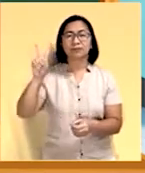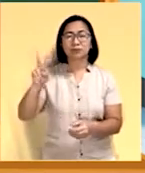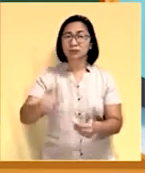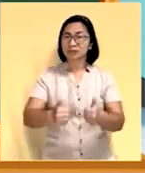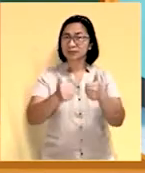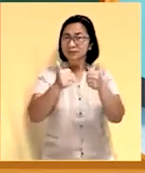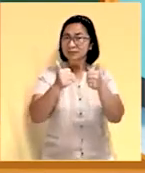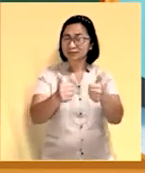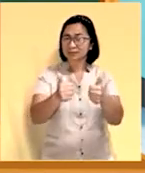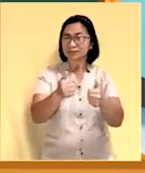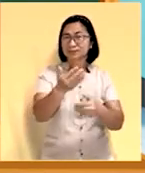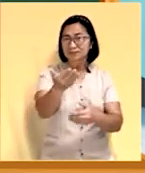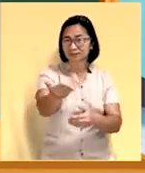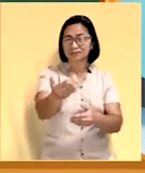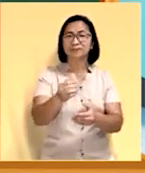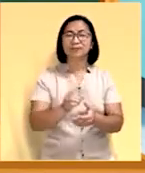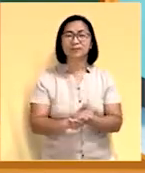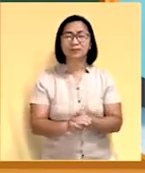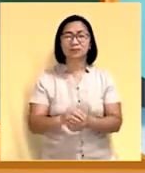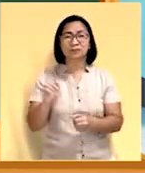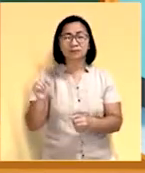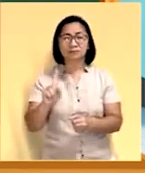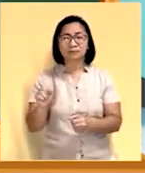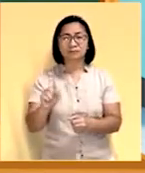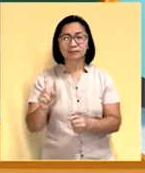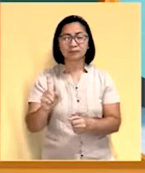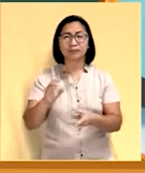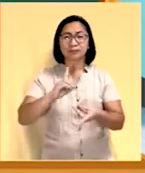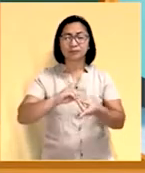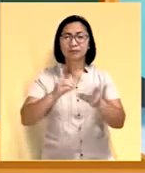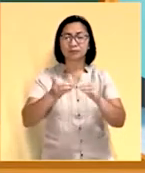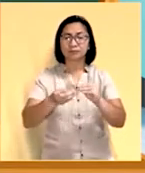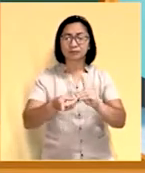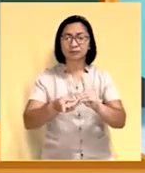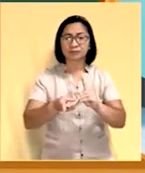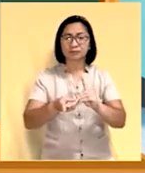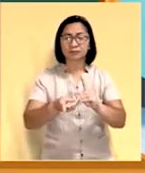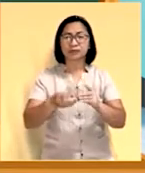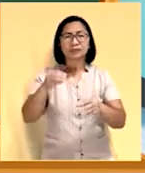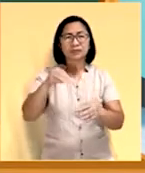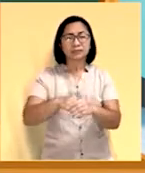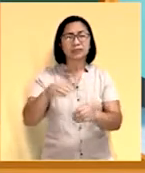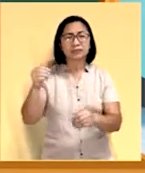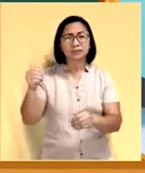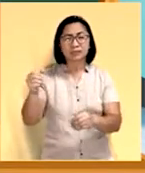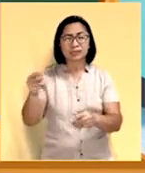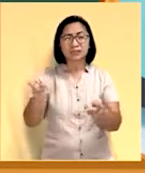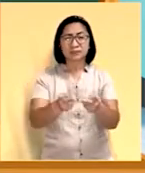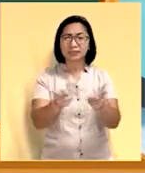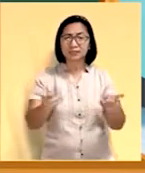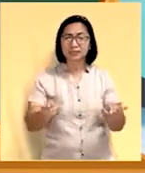Dalawang thumbs up para sa'yo! Ano-anong mga digit ang nasa 10's place?